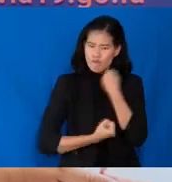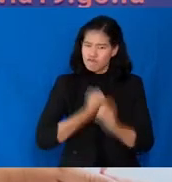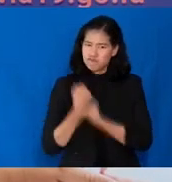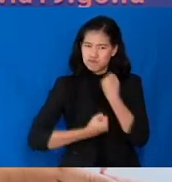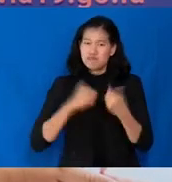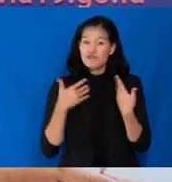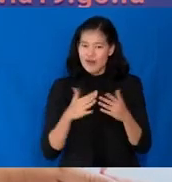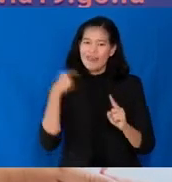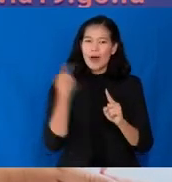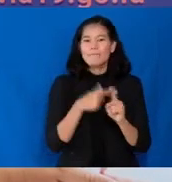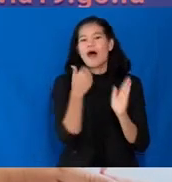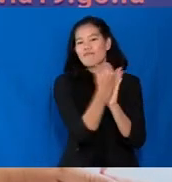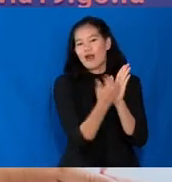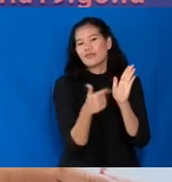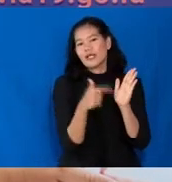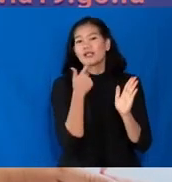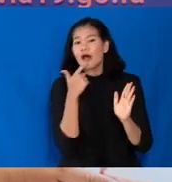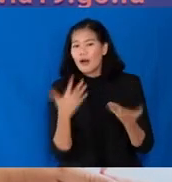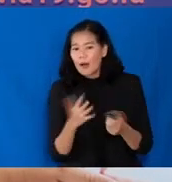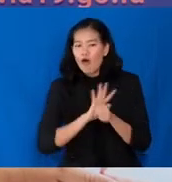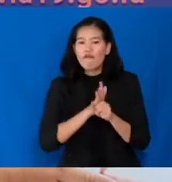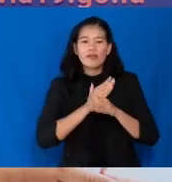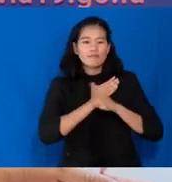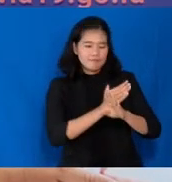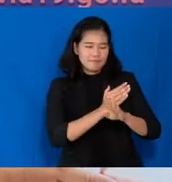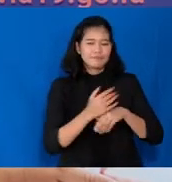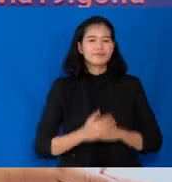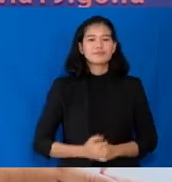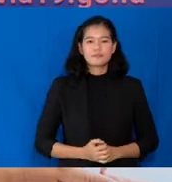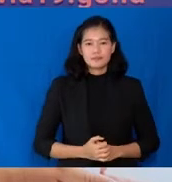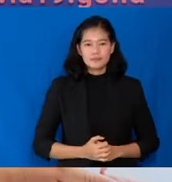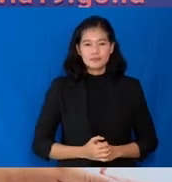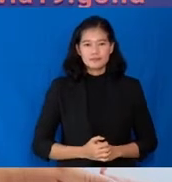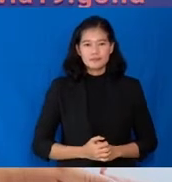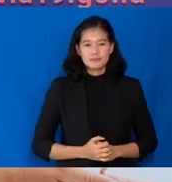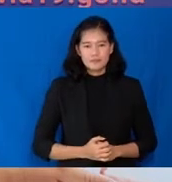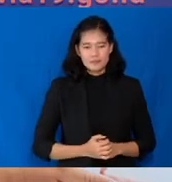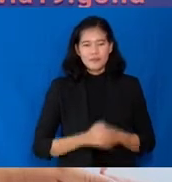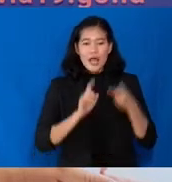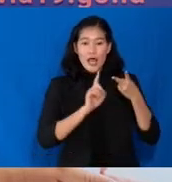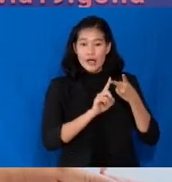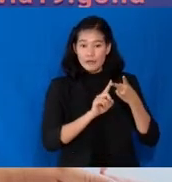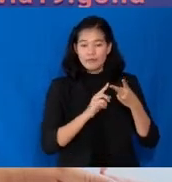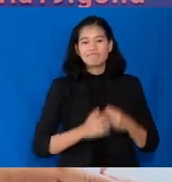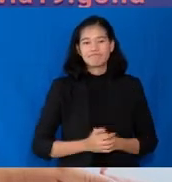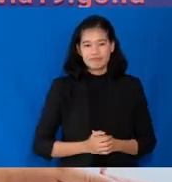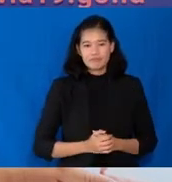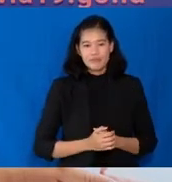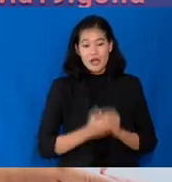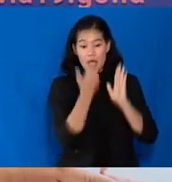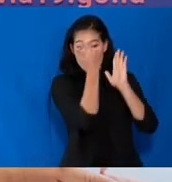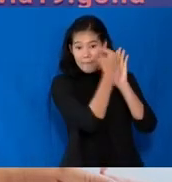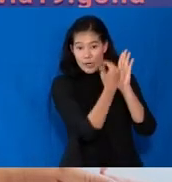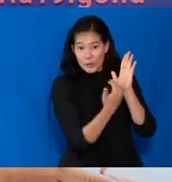penanganan percepatan penanganan konflik 19 ini yang kedua dalam peraturan pemerintah